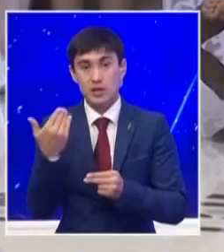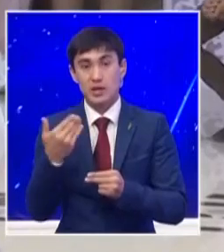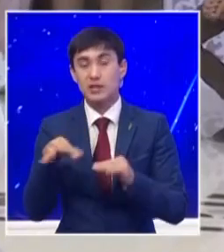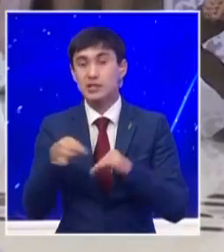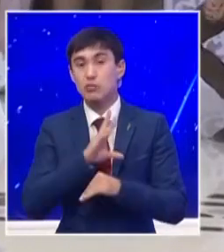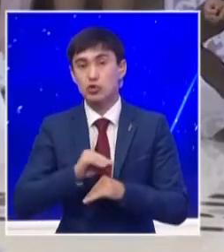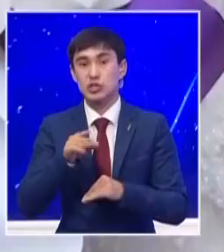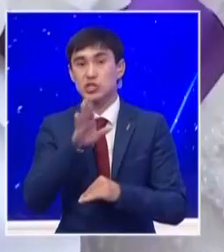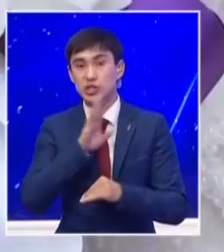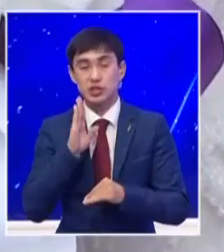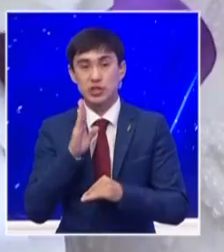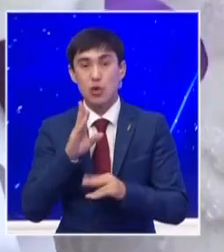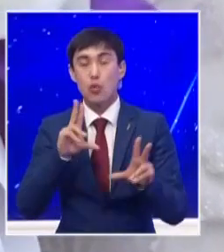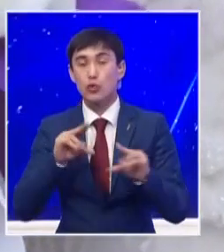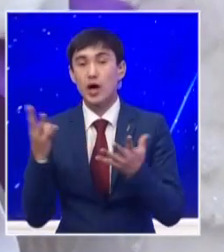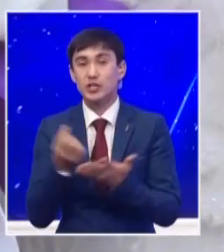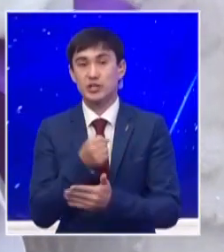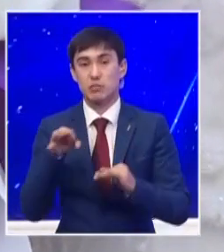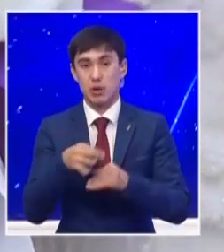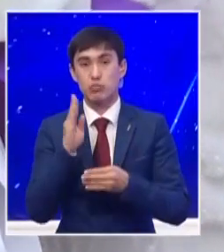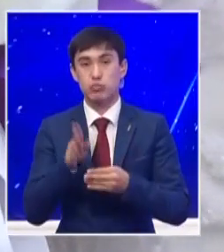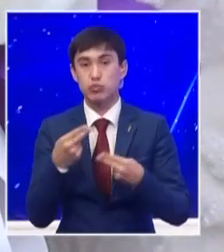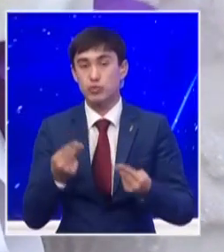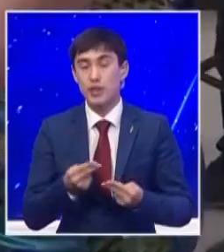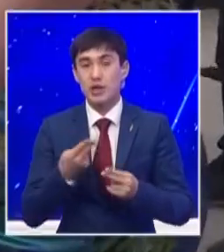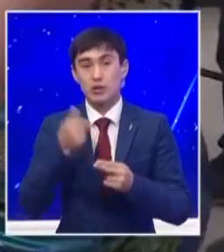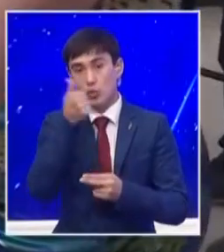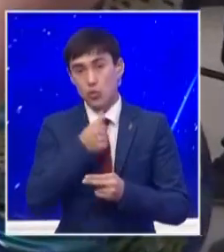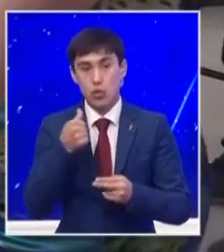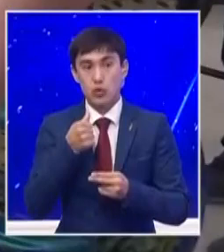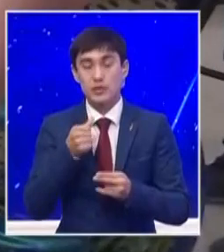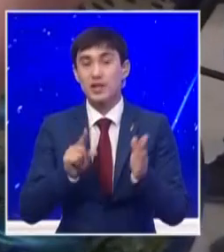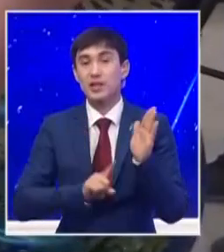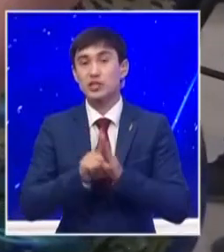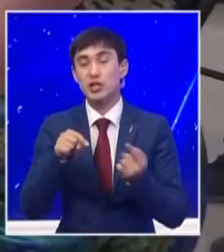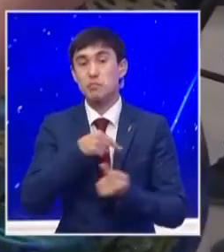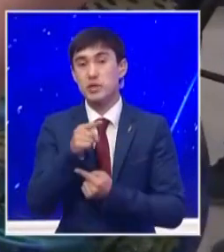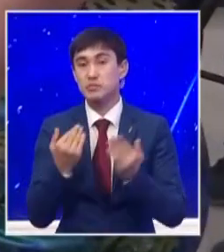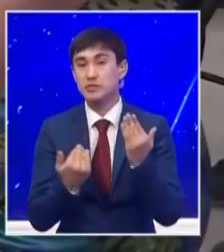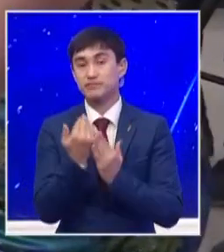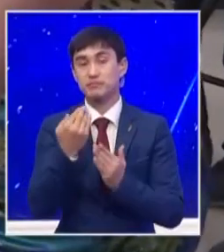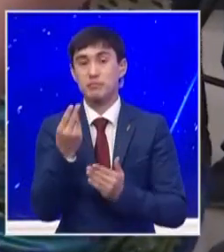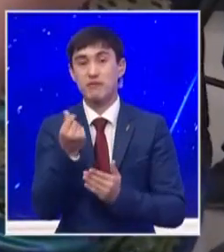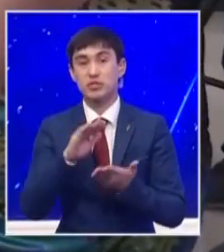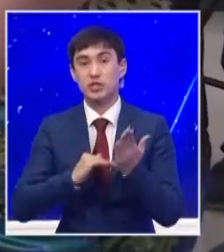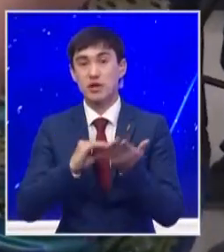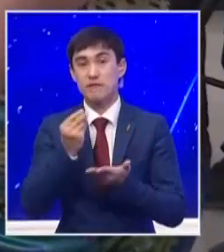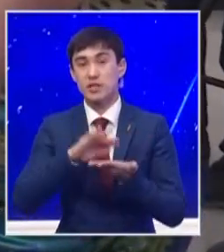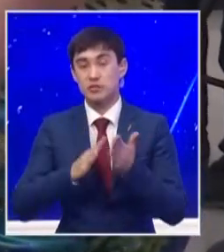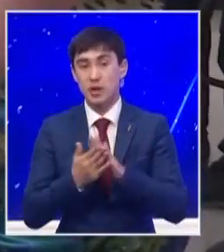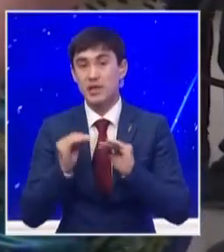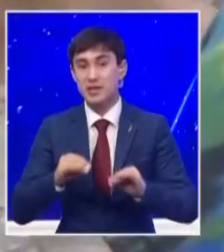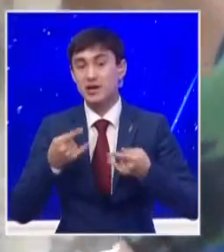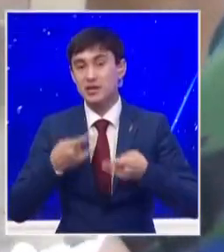девушек удачный брак по её словам этот год благоприятен для начала бизнеса и повышения финансового положения А дети